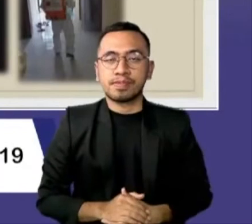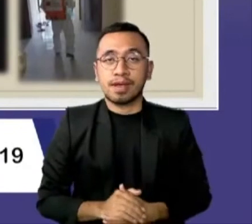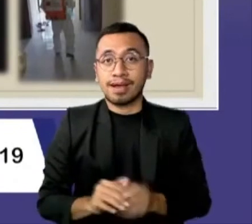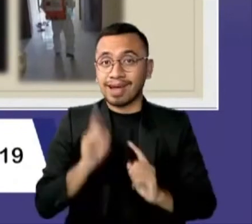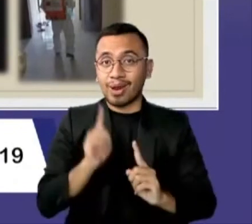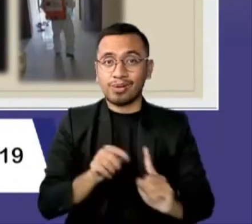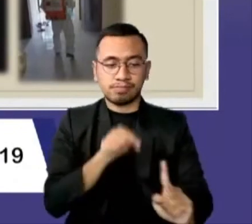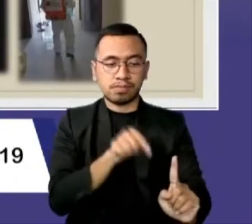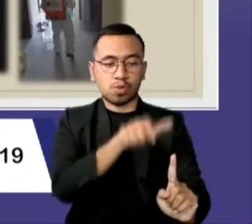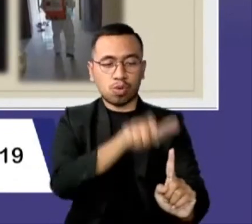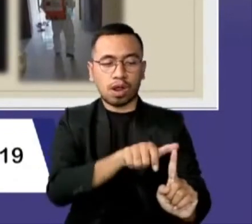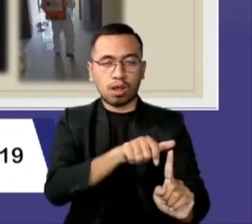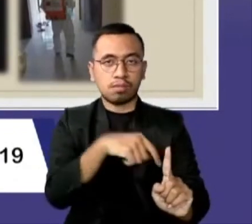harus